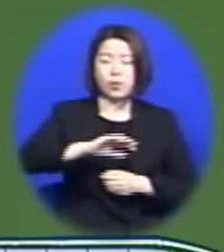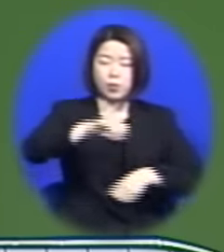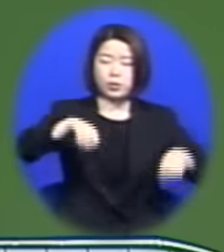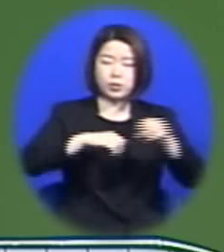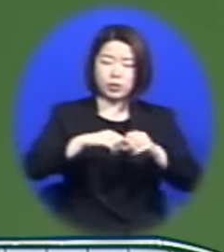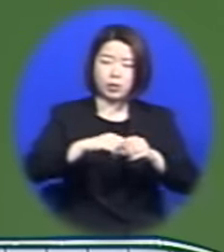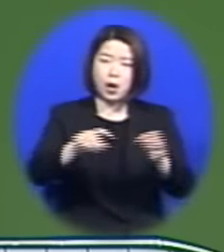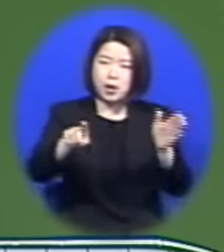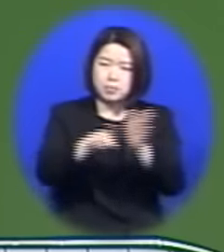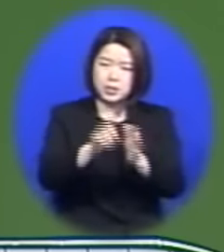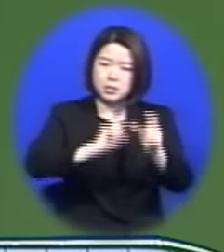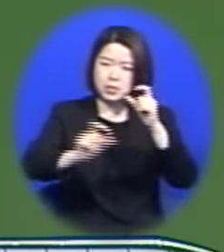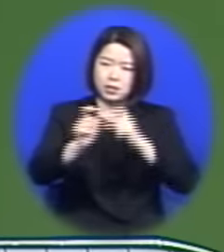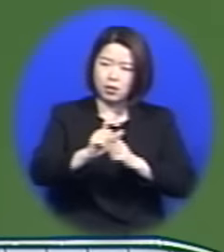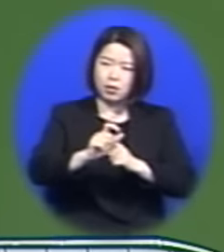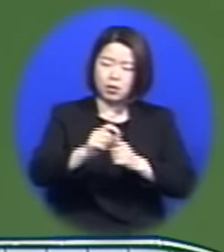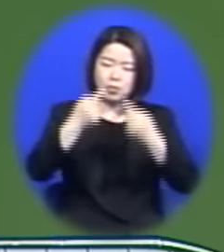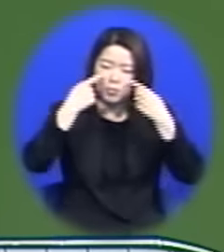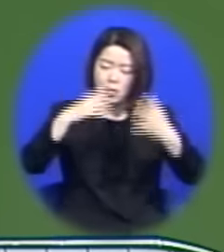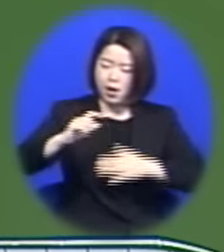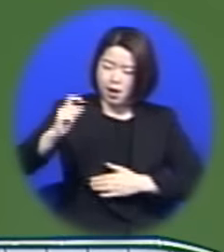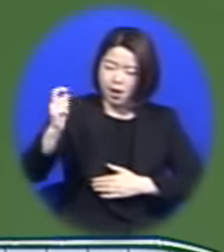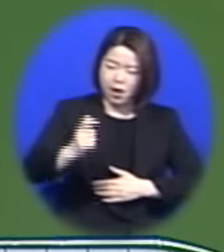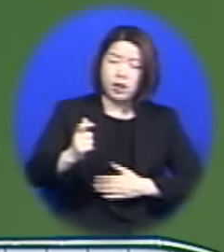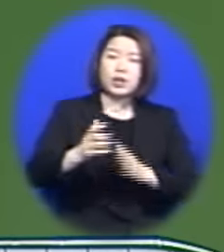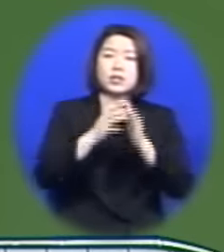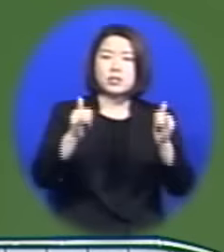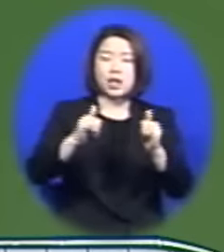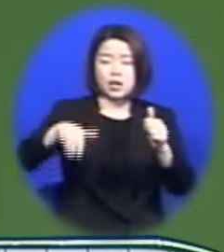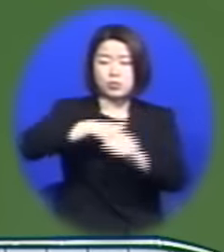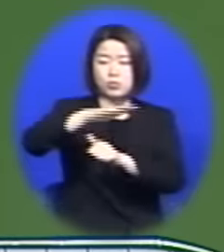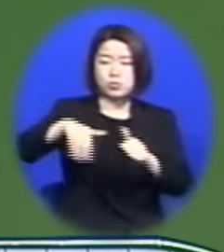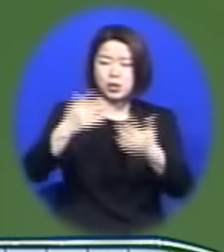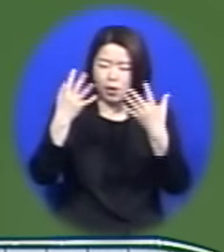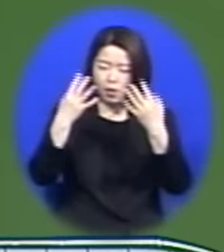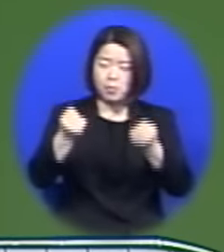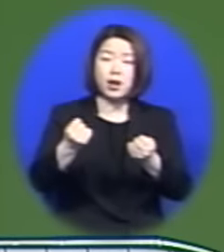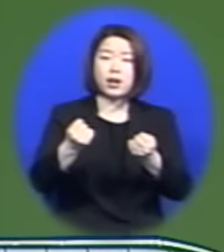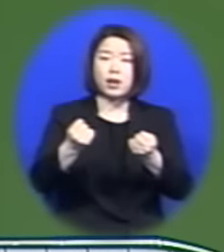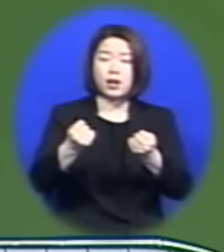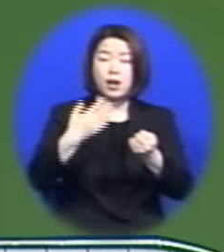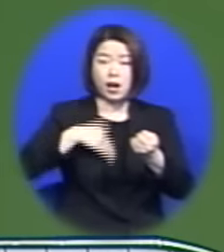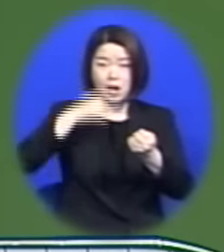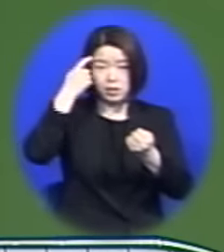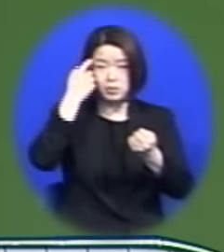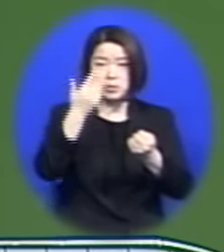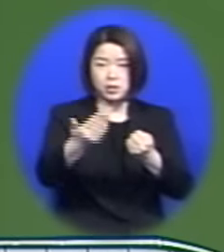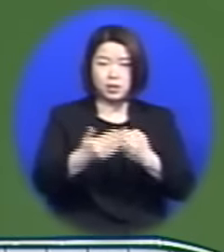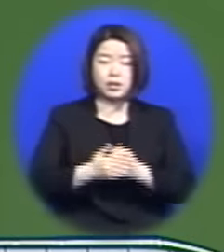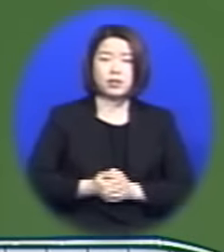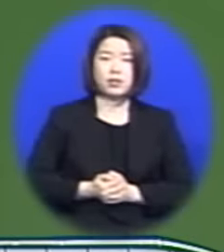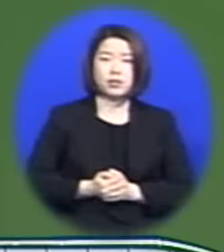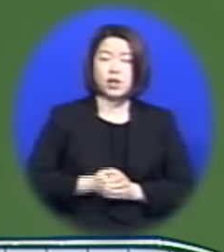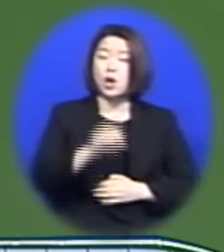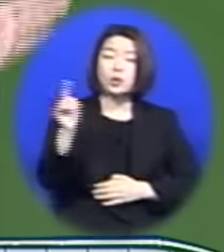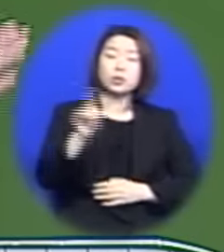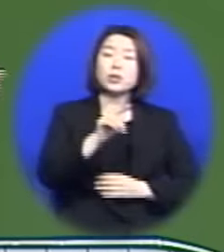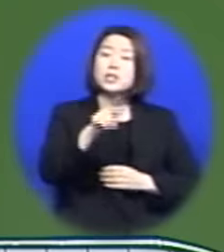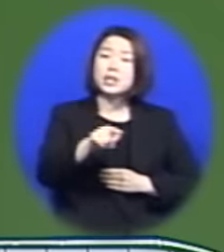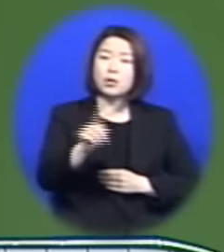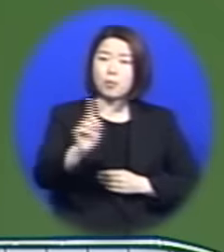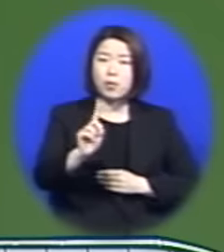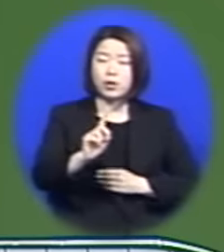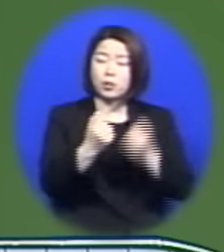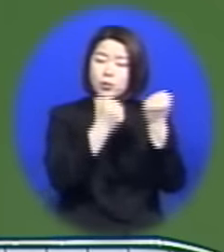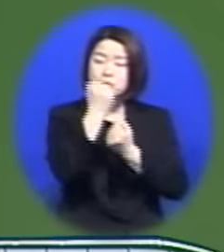분명하고 더 강해지는 사람이 우리 주변에 얼마나 많은 줄 아십니까 도대체 이걸 뭐라고